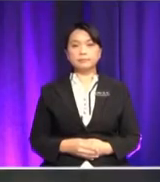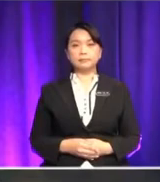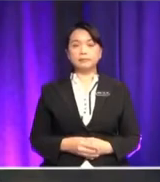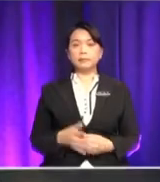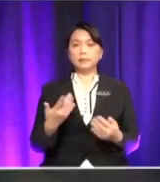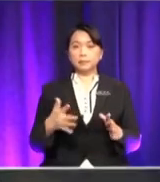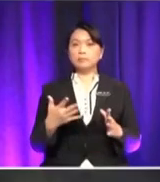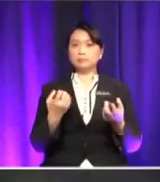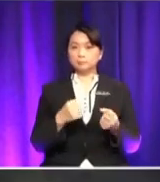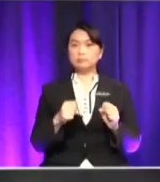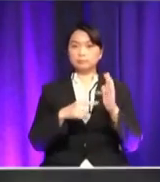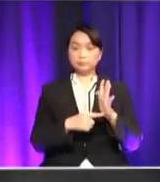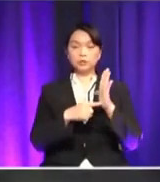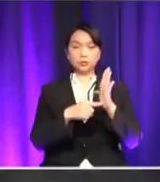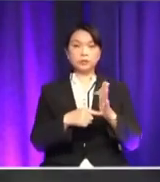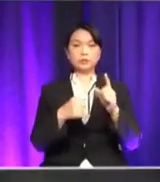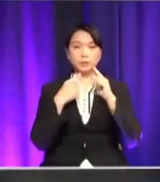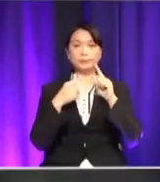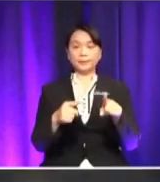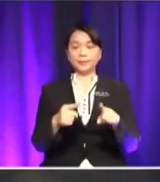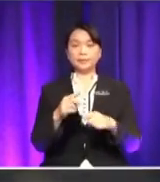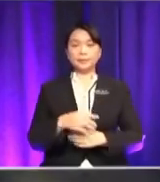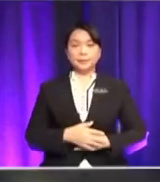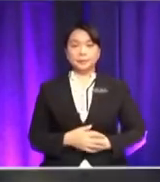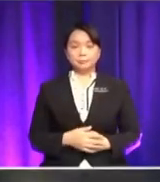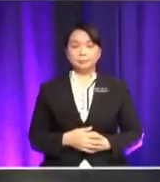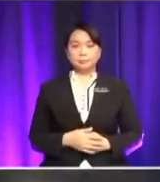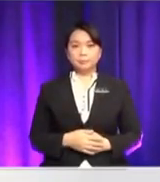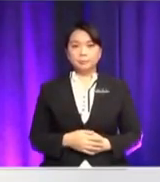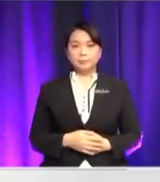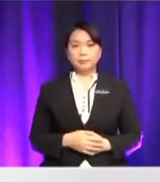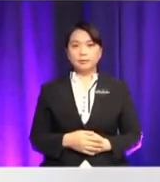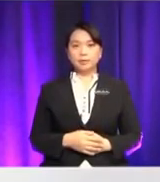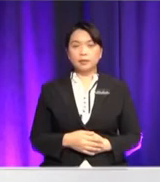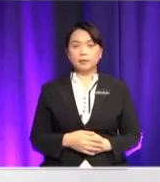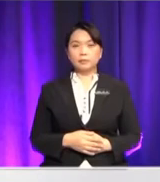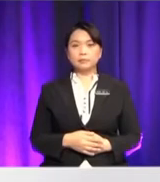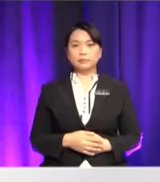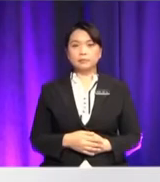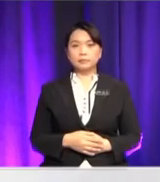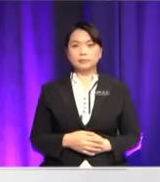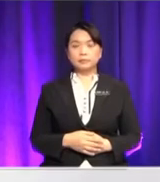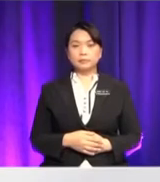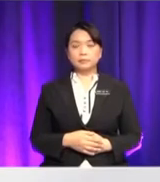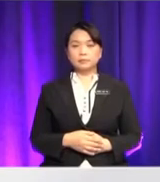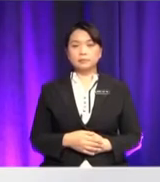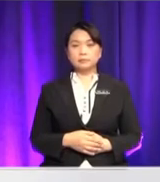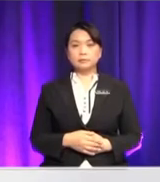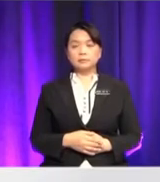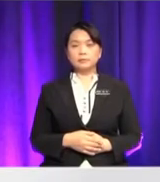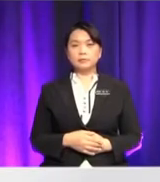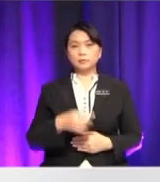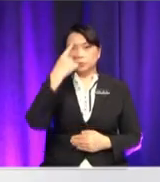Imanda siap Hafizah razia kea dulu komen sedikit oke tengok The Key Oke untuk